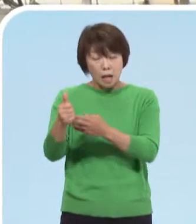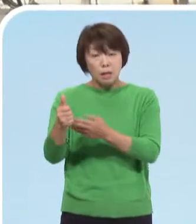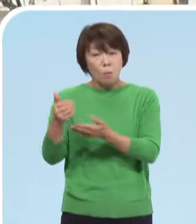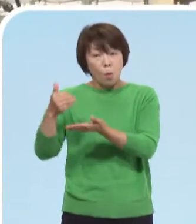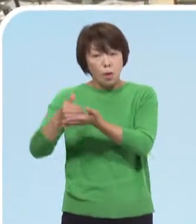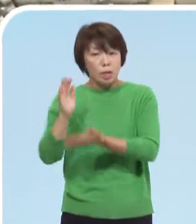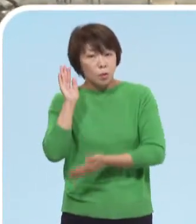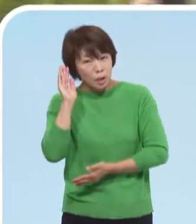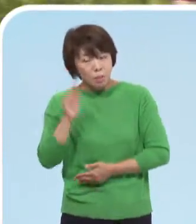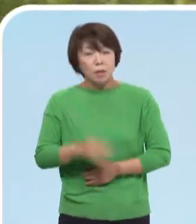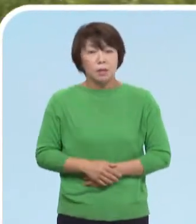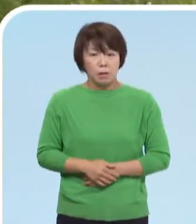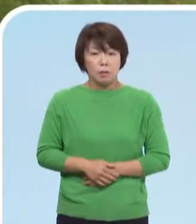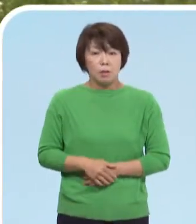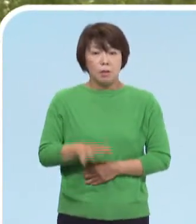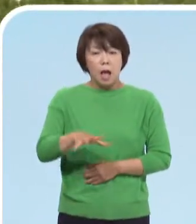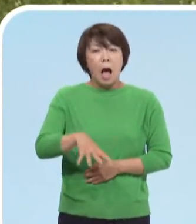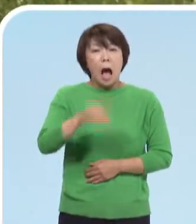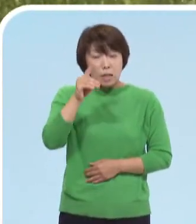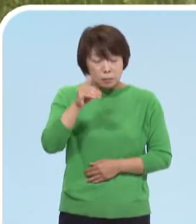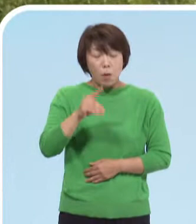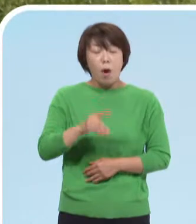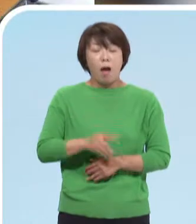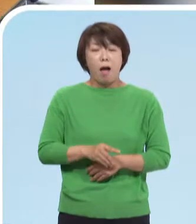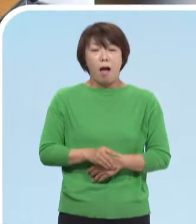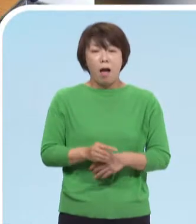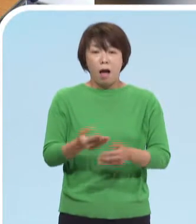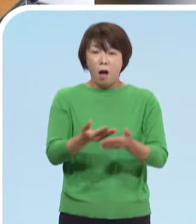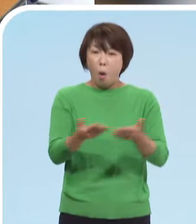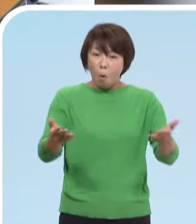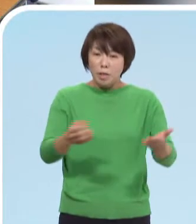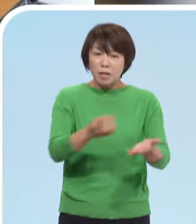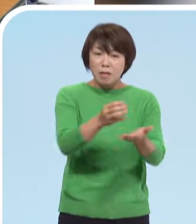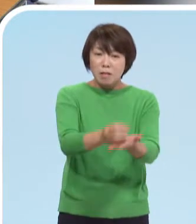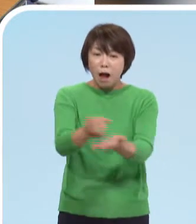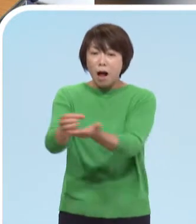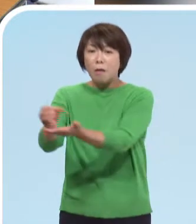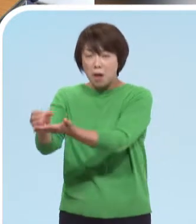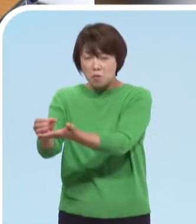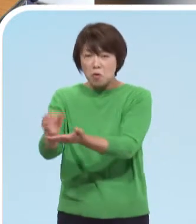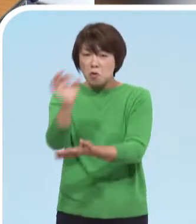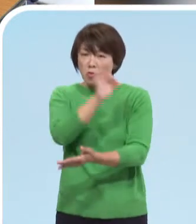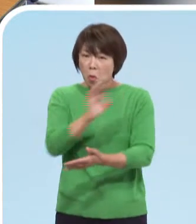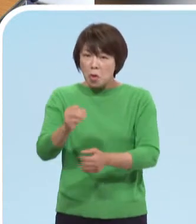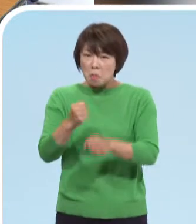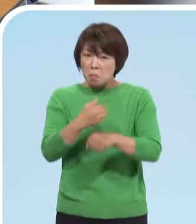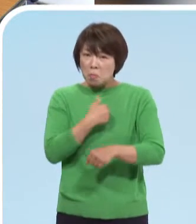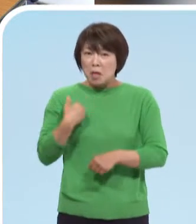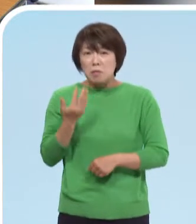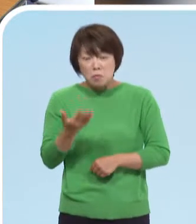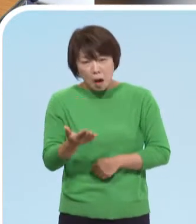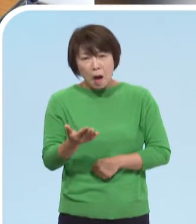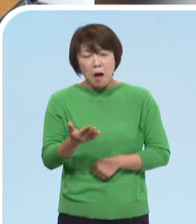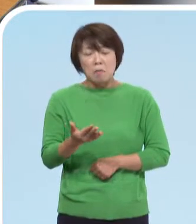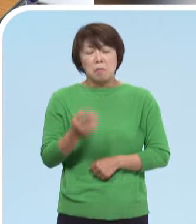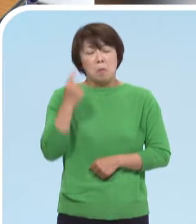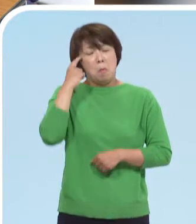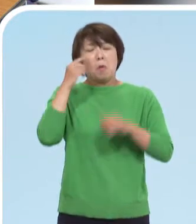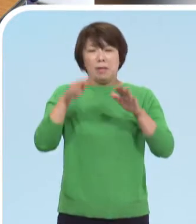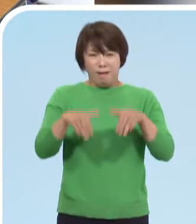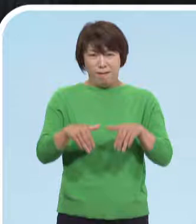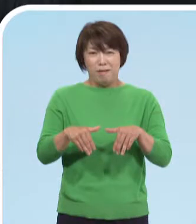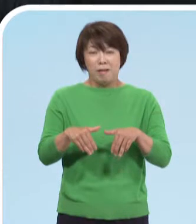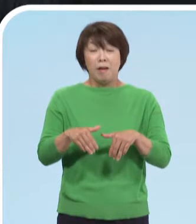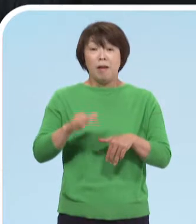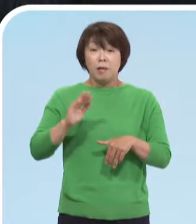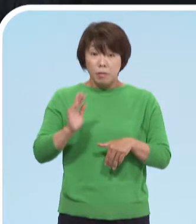ました。 最初はなかなかね、こうお店に並ぶような商品ができるというところまでは想像してなかったんですけ